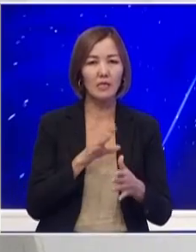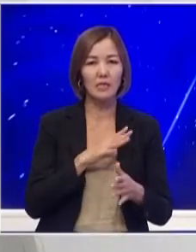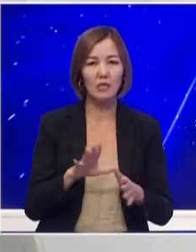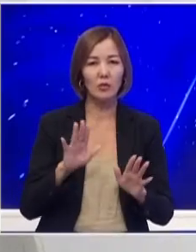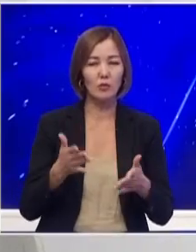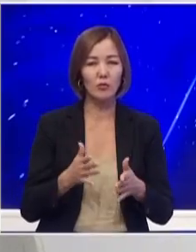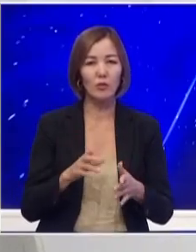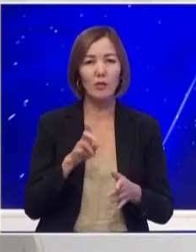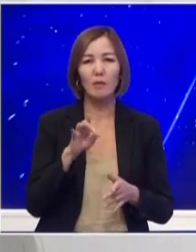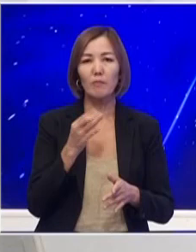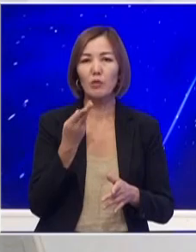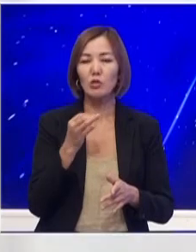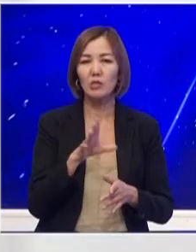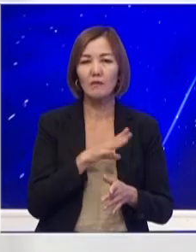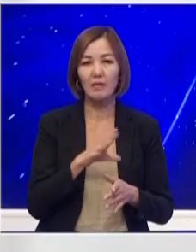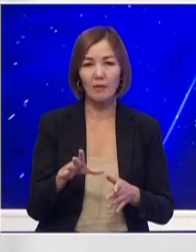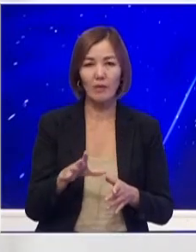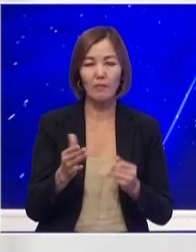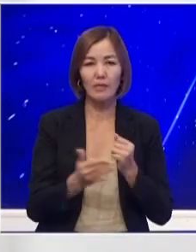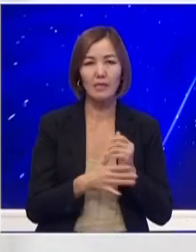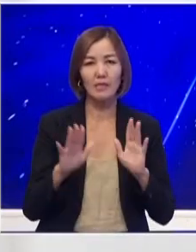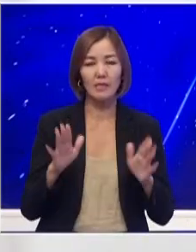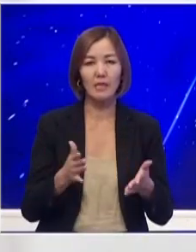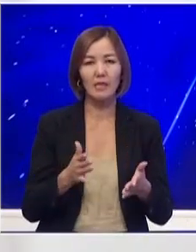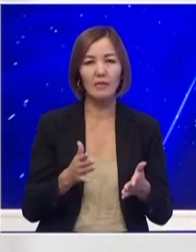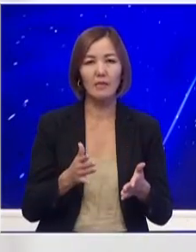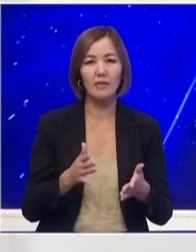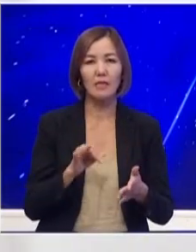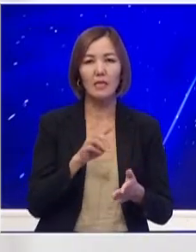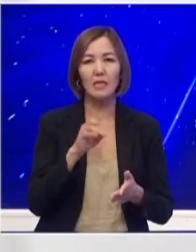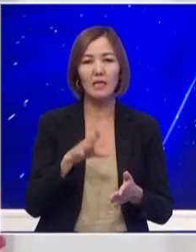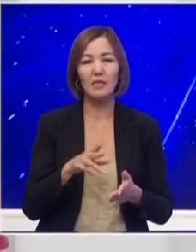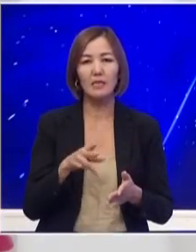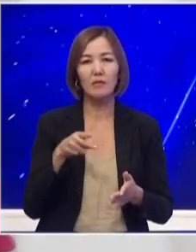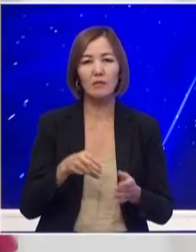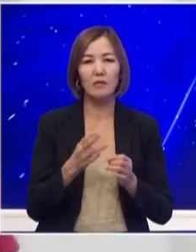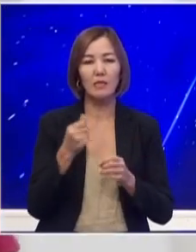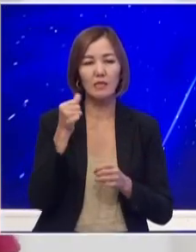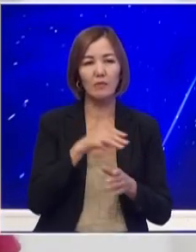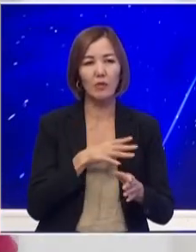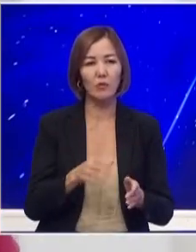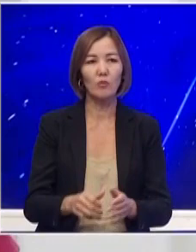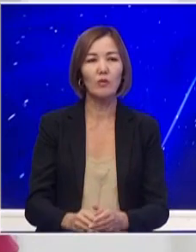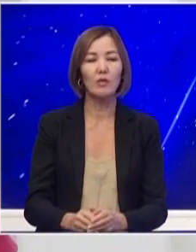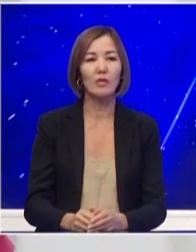зарегистрировано случаев бешенства. Последний раз такая ситуация была выявлена в Вилийском районе в 2013 году.